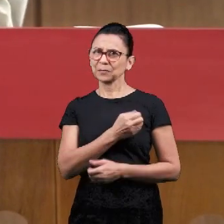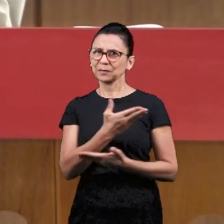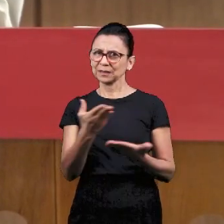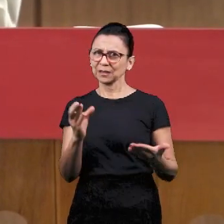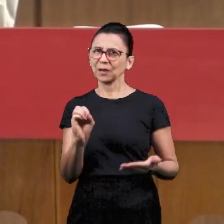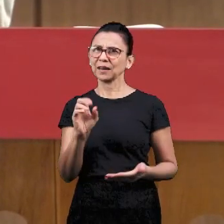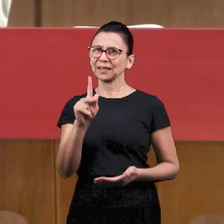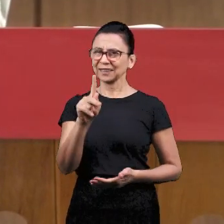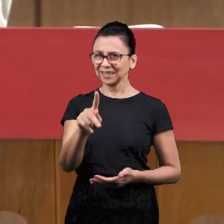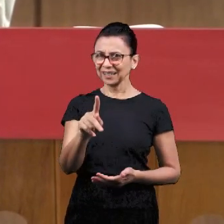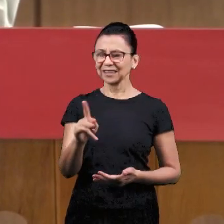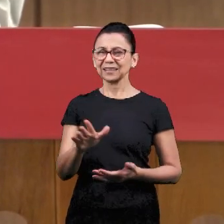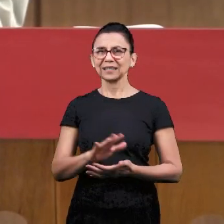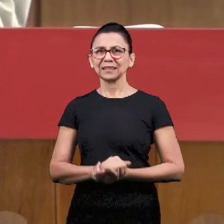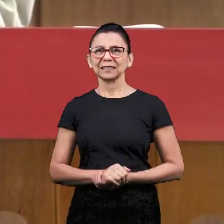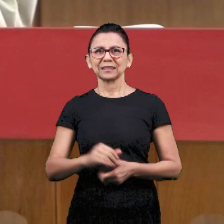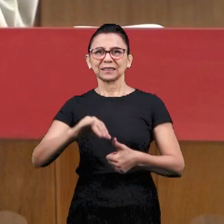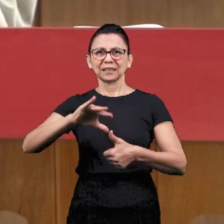l'Amérique centrale,